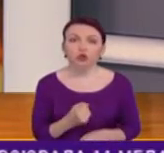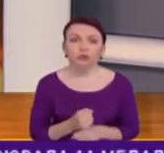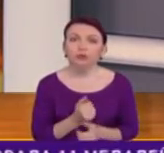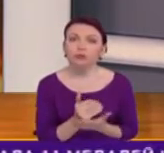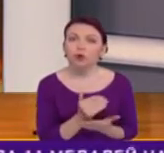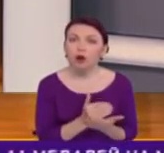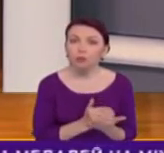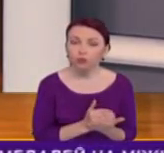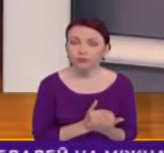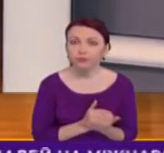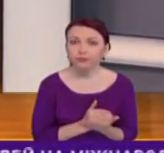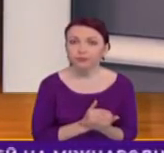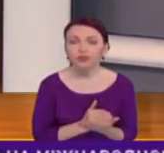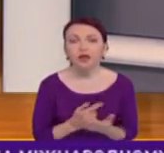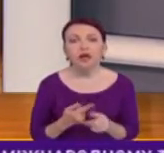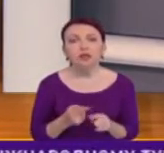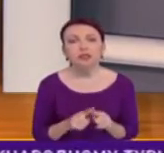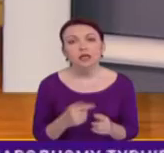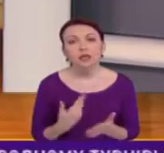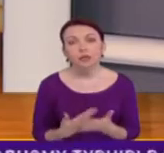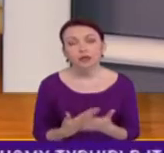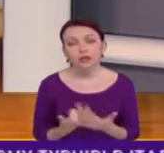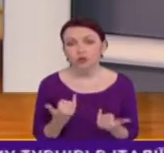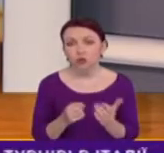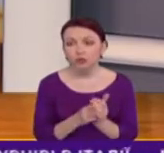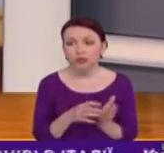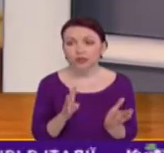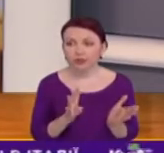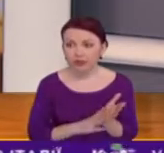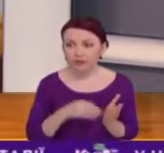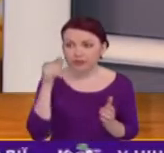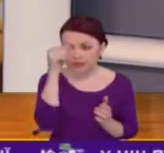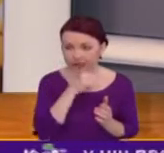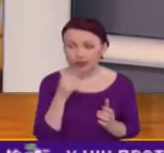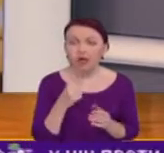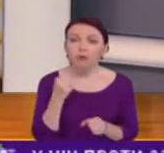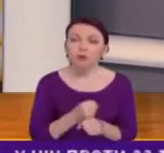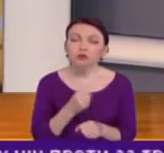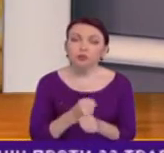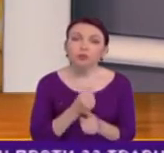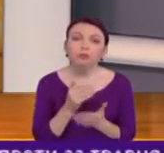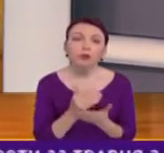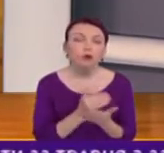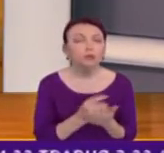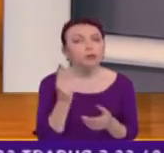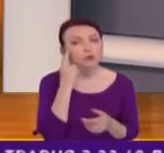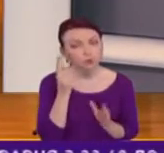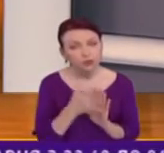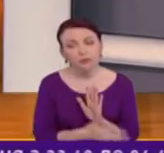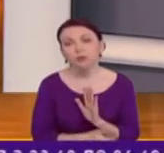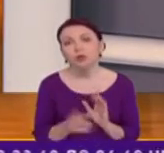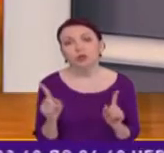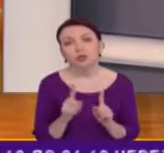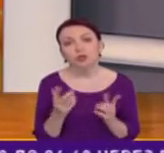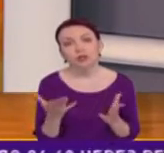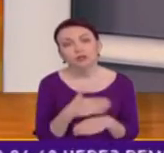програму. Це, наприклад, якщо сьогодні 19-й рік, ми розробляємо програму, розуміємо, що на